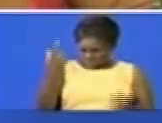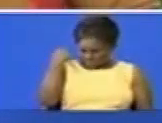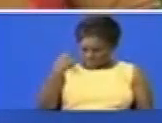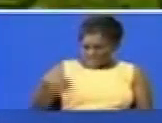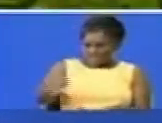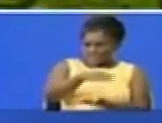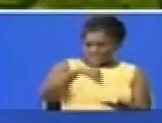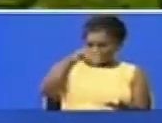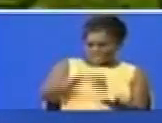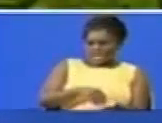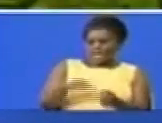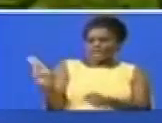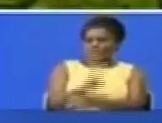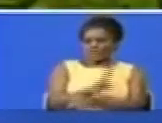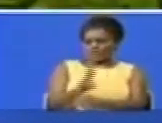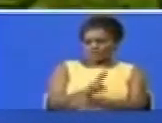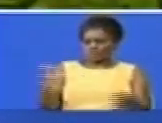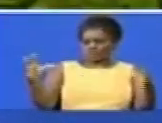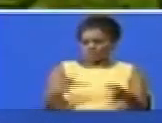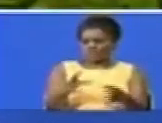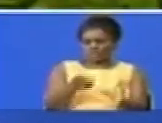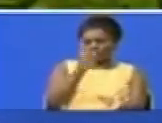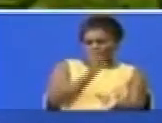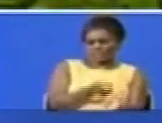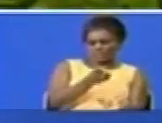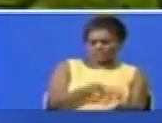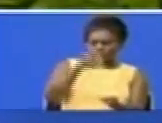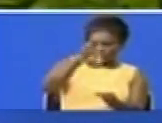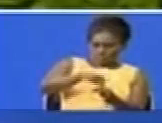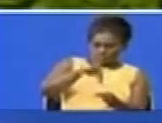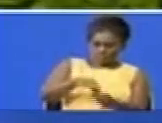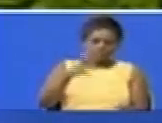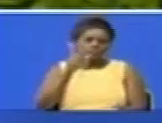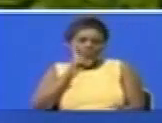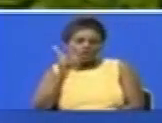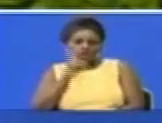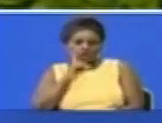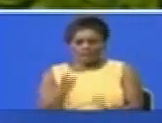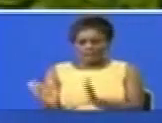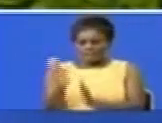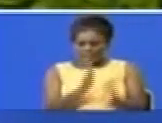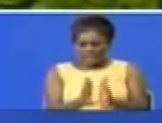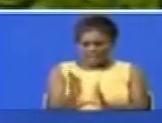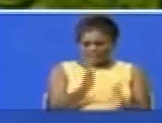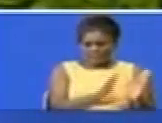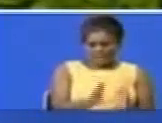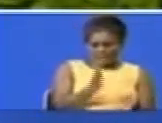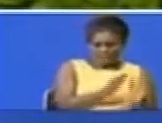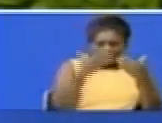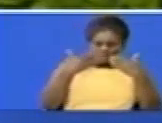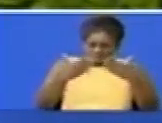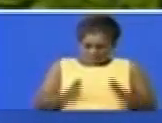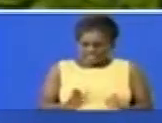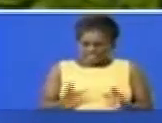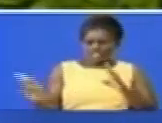ambacho kitatumiwa na wenyeji eneo hili kushiriki uchaguzi wa hapo kesho. Tayari maandalizi yamekamilika tayari